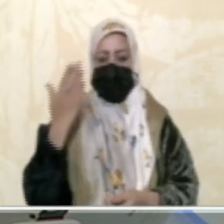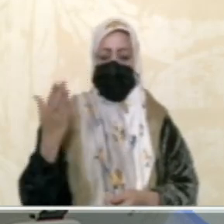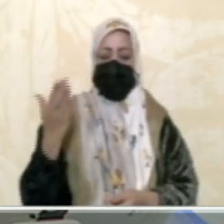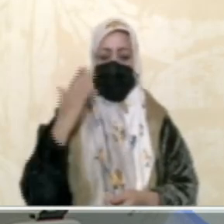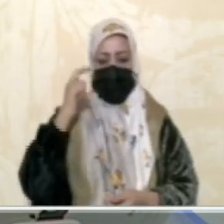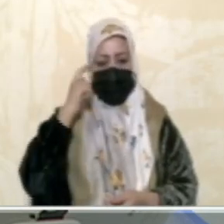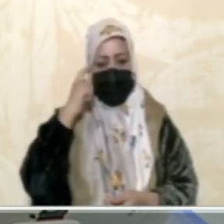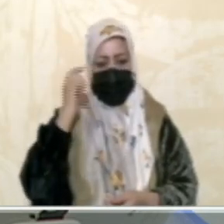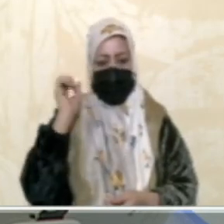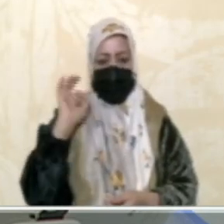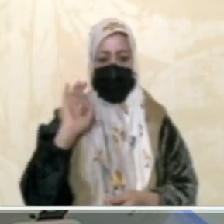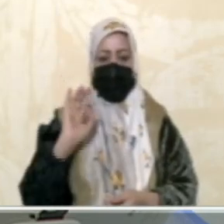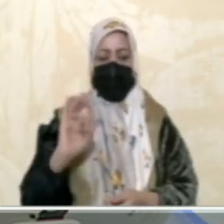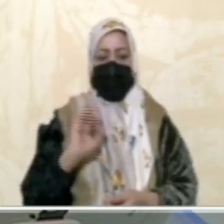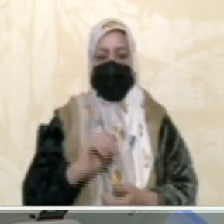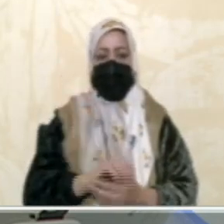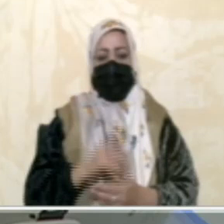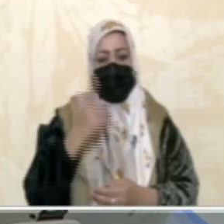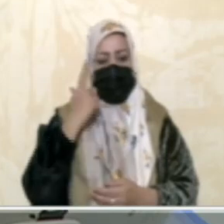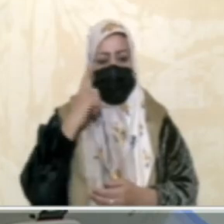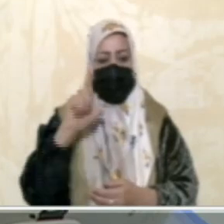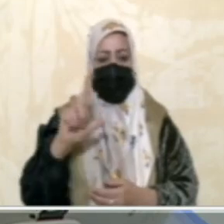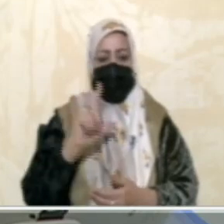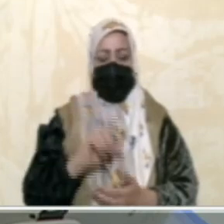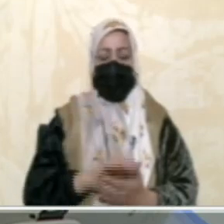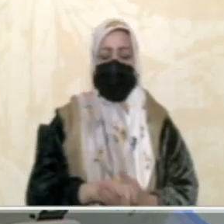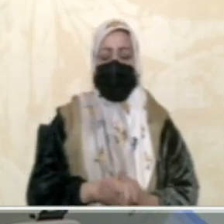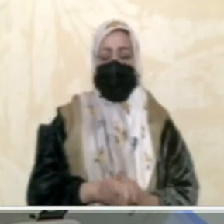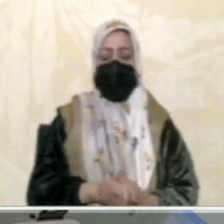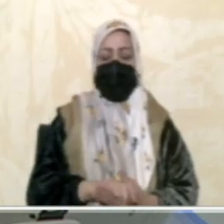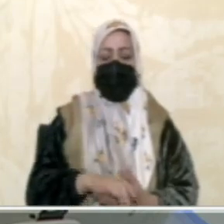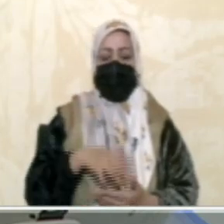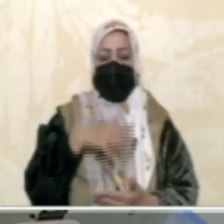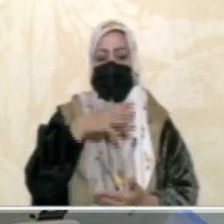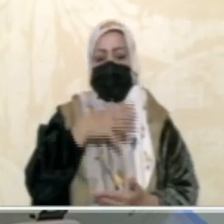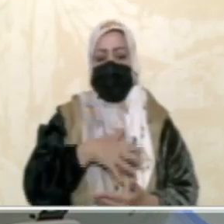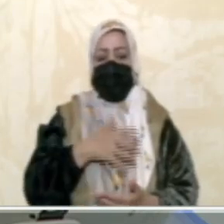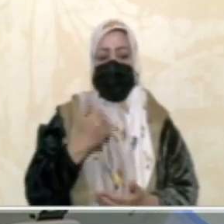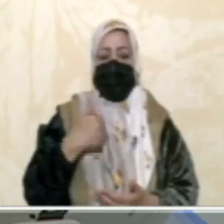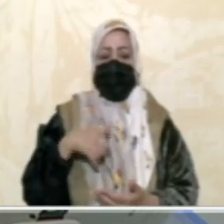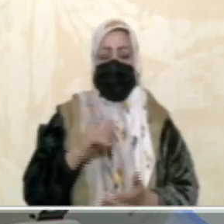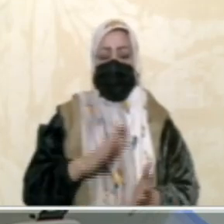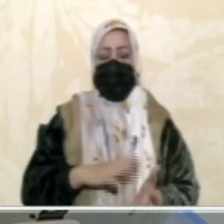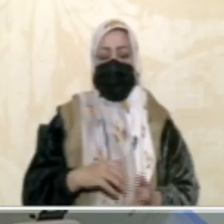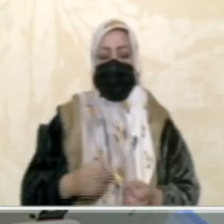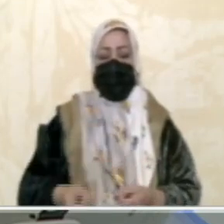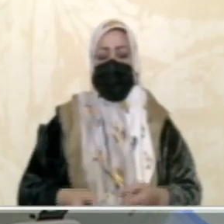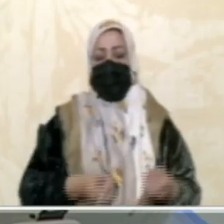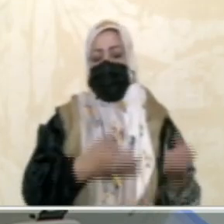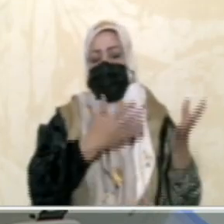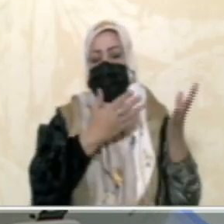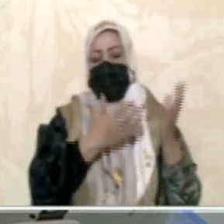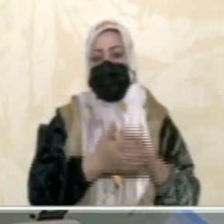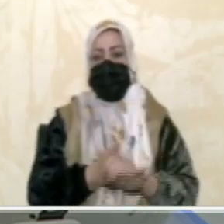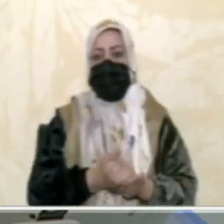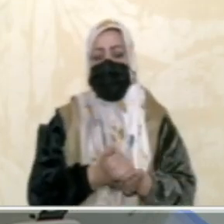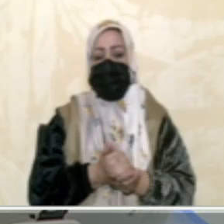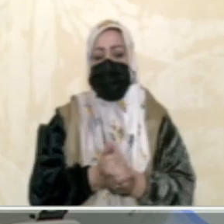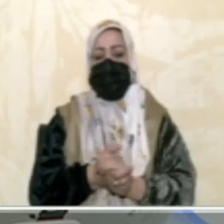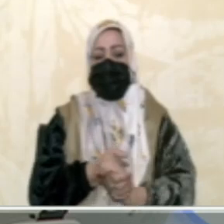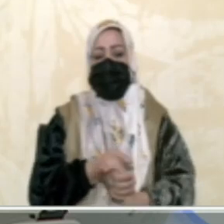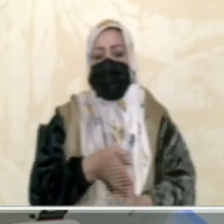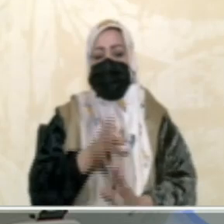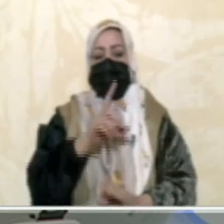الشيخ محمد الفيتوري رحمه الله اسلم الروح الى بارئها ليله